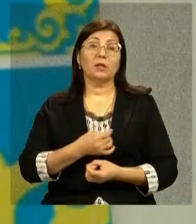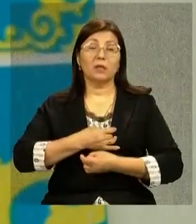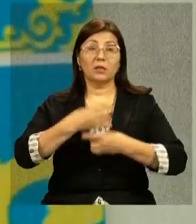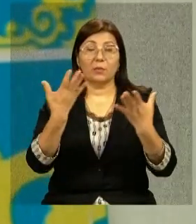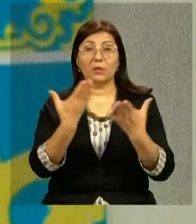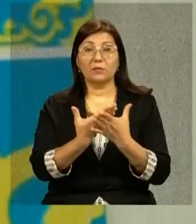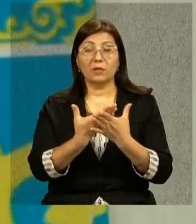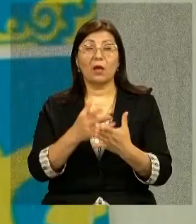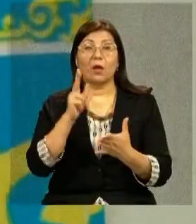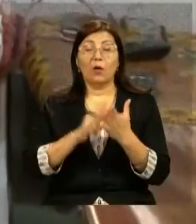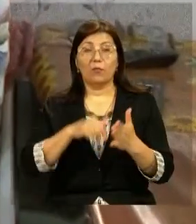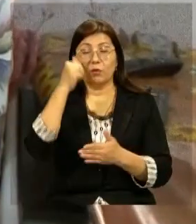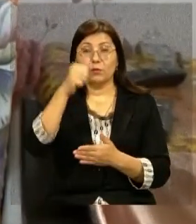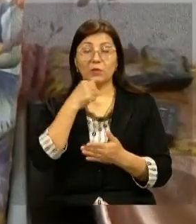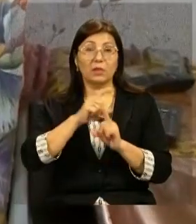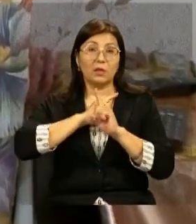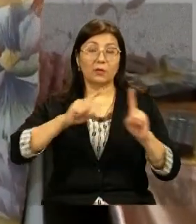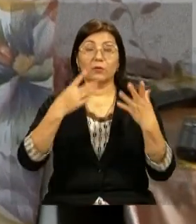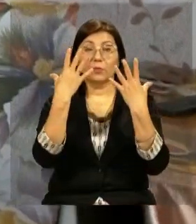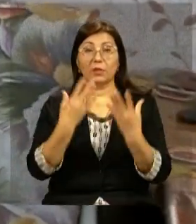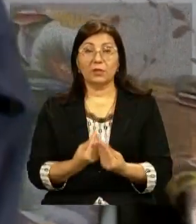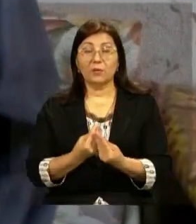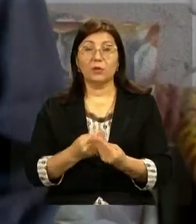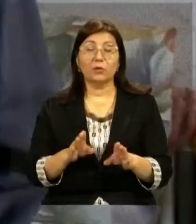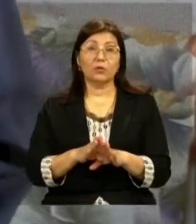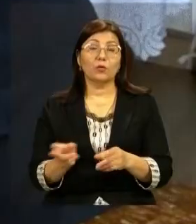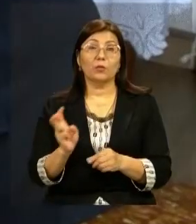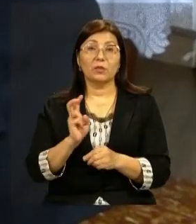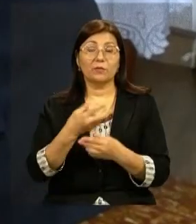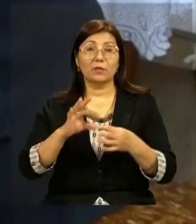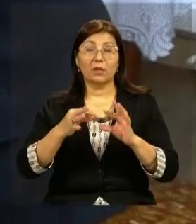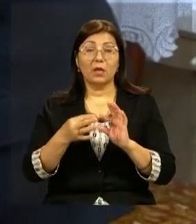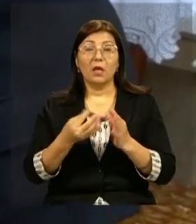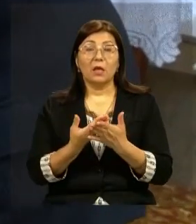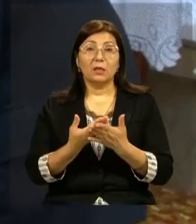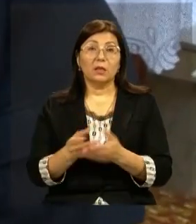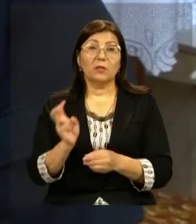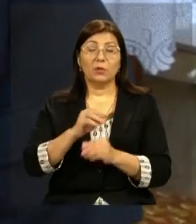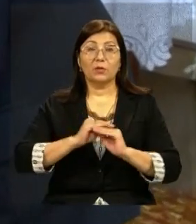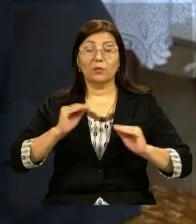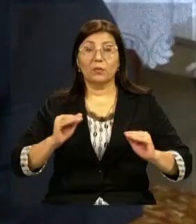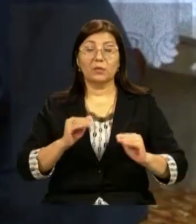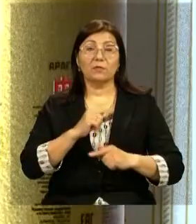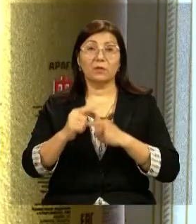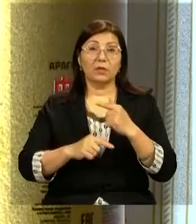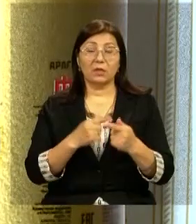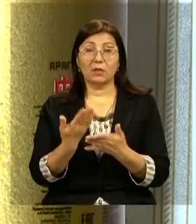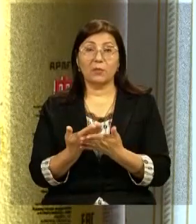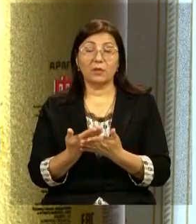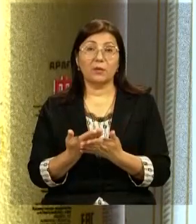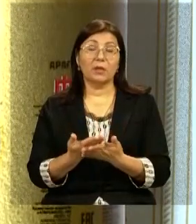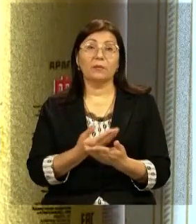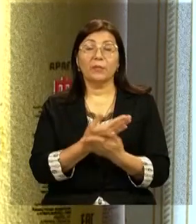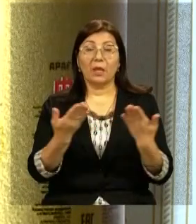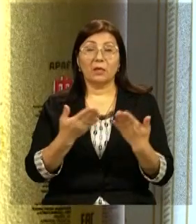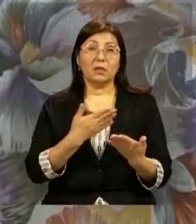спустя почти 80 лет особенный. Особенный прежде всего тем, что к нему по уже сложившейся традиции приезжают дети, внуки и правнуки. Ведь именно за них